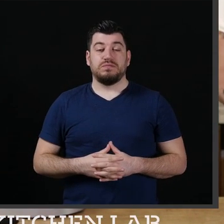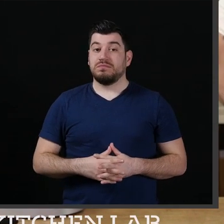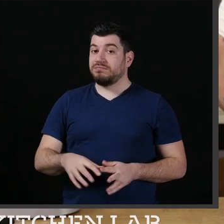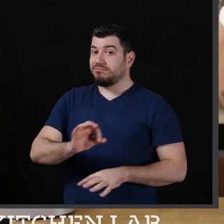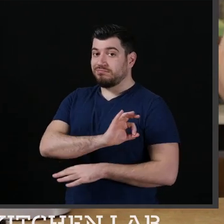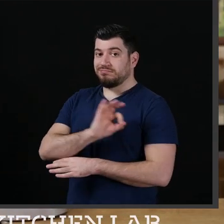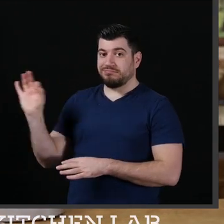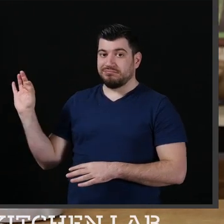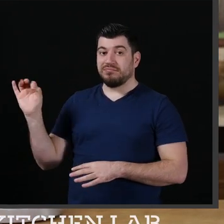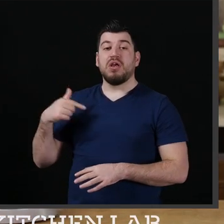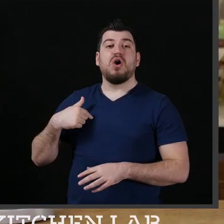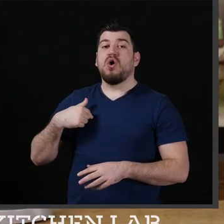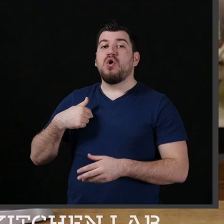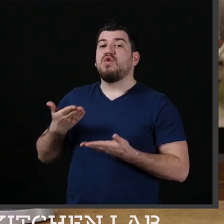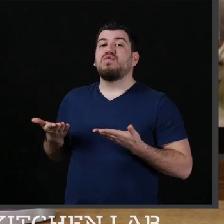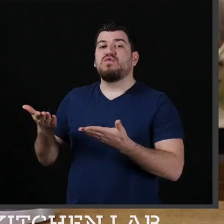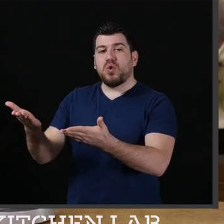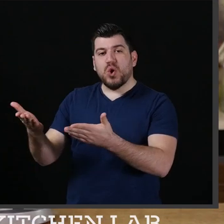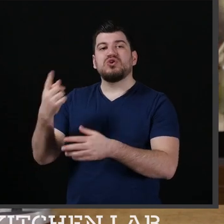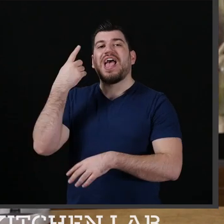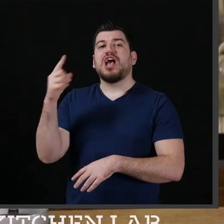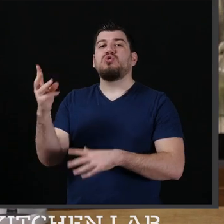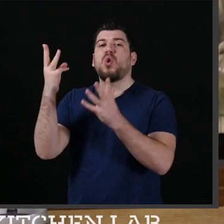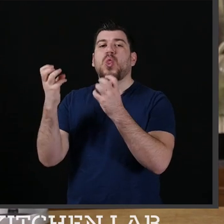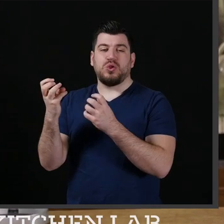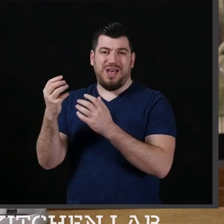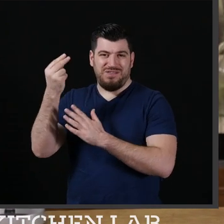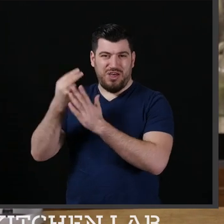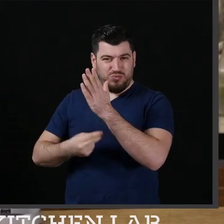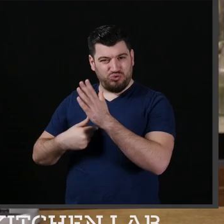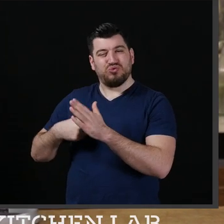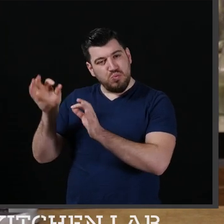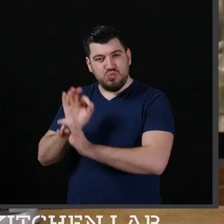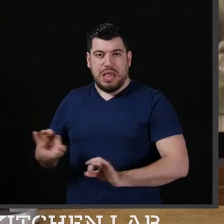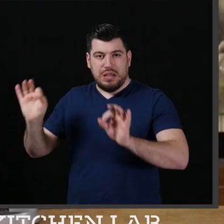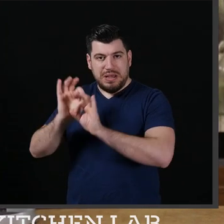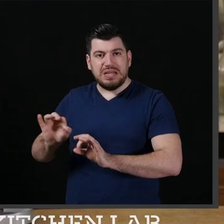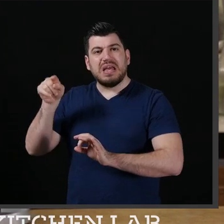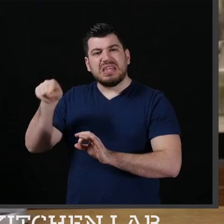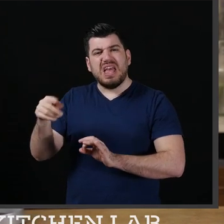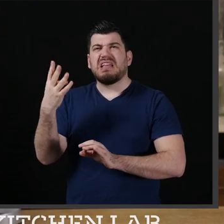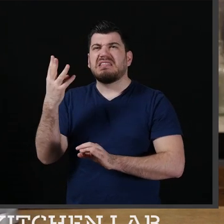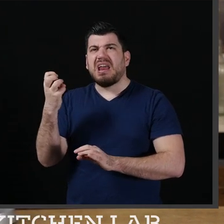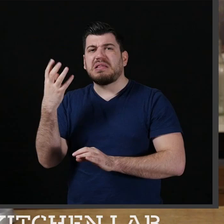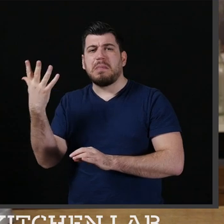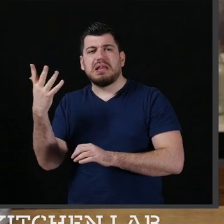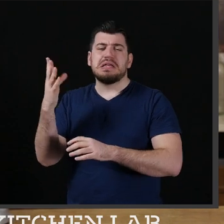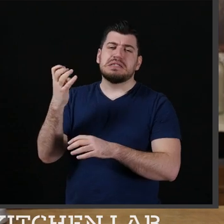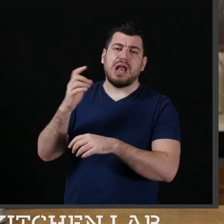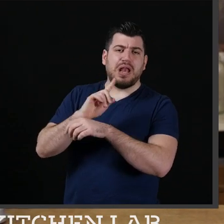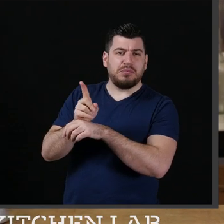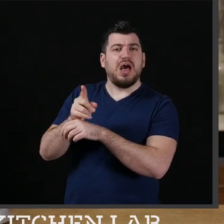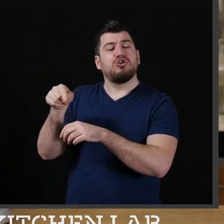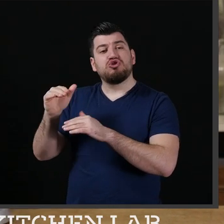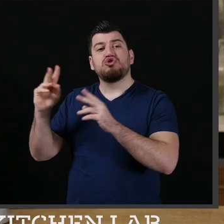Τέλεια! Λοιπόν, ο φούρνος μου είναι προθερμασμένος σε 180 βαθμούς και θα ψήσουμε στον αέρα για 35 με 40 λεπτάκια. Με το που βγει